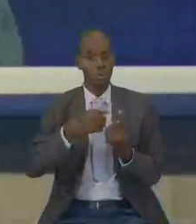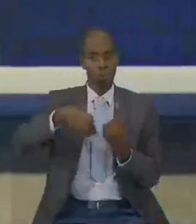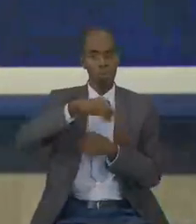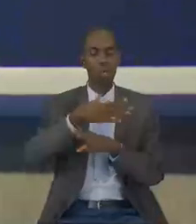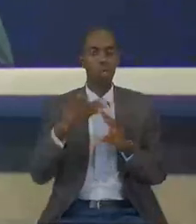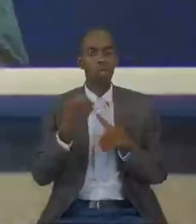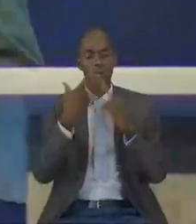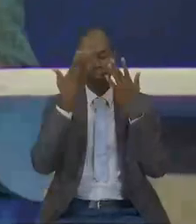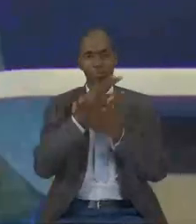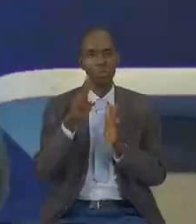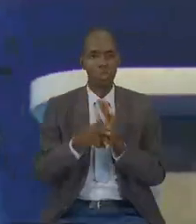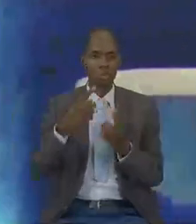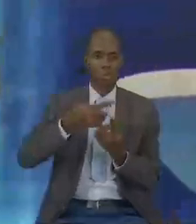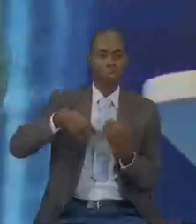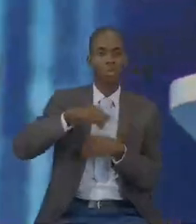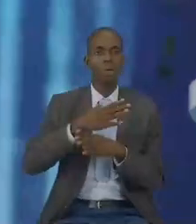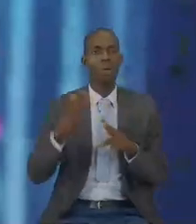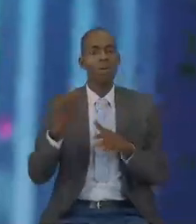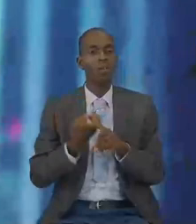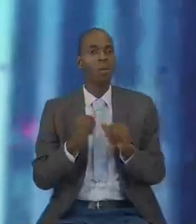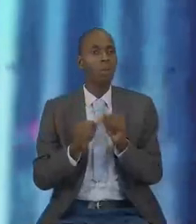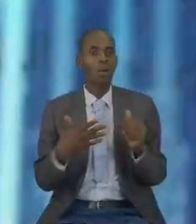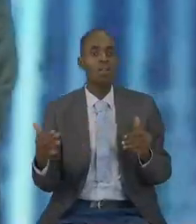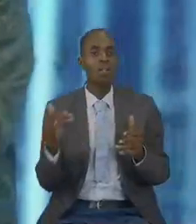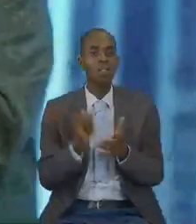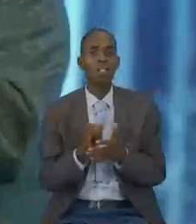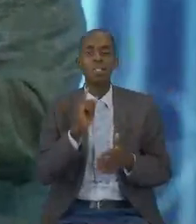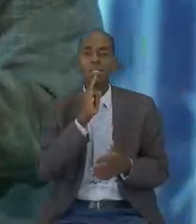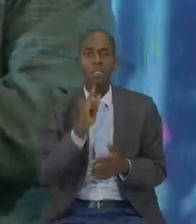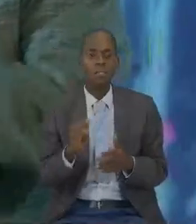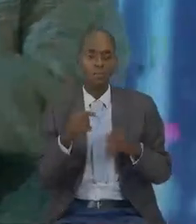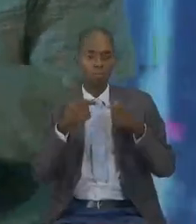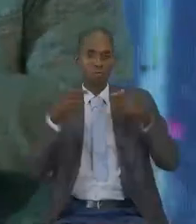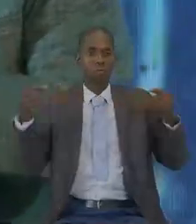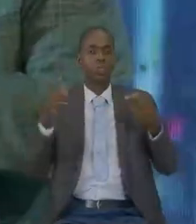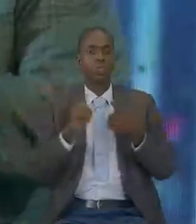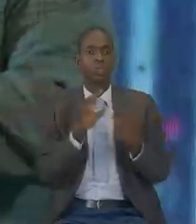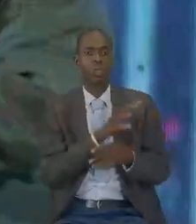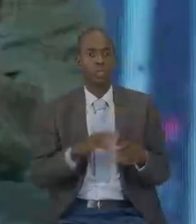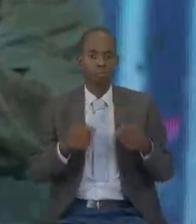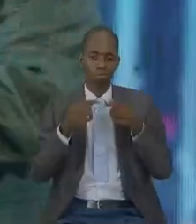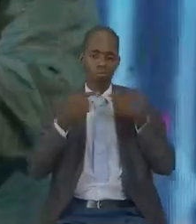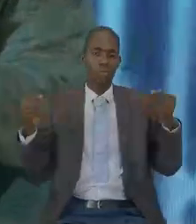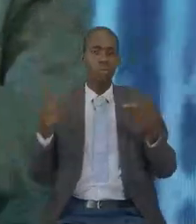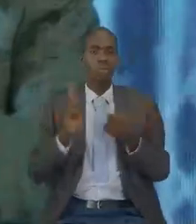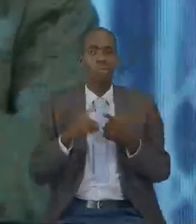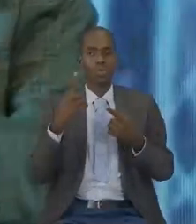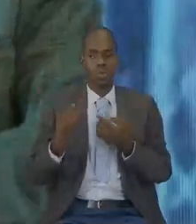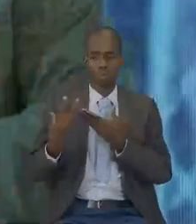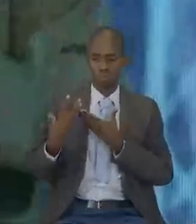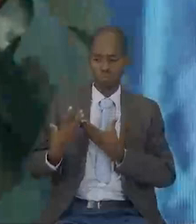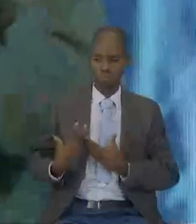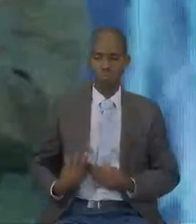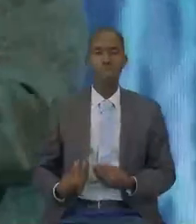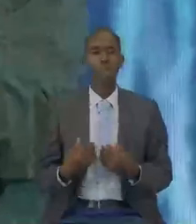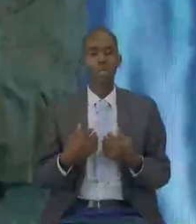tu te détournes des ténèbres, tu te détournes de tout ce qui s'oppose à Christ, tout ce qui a